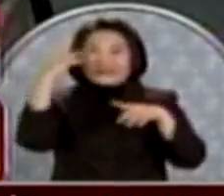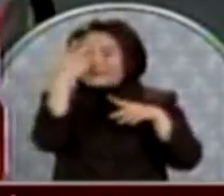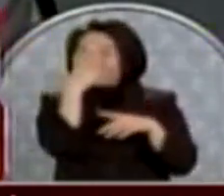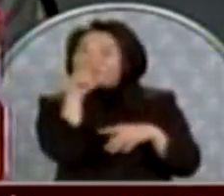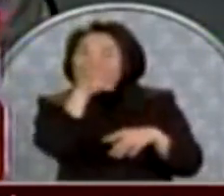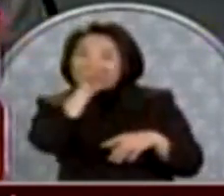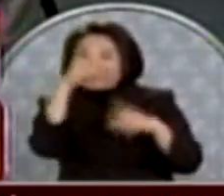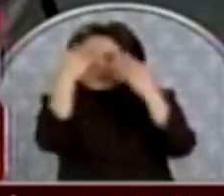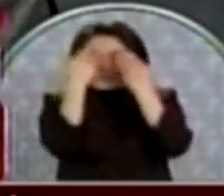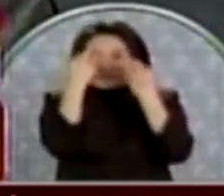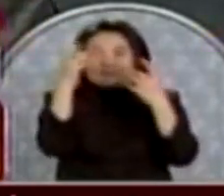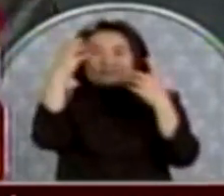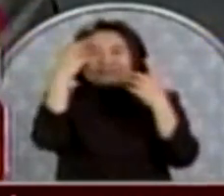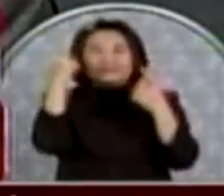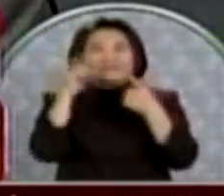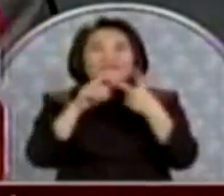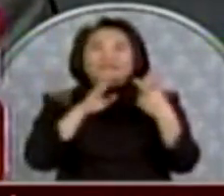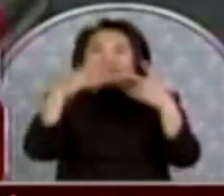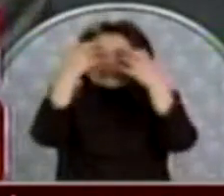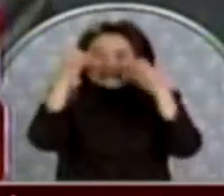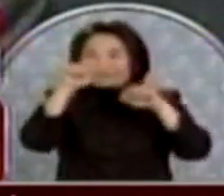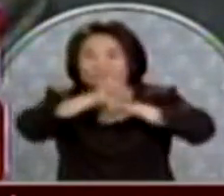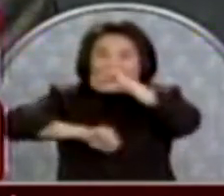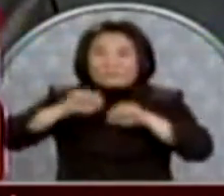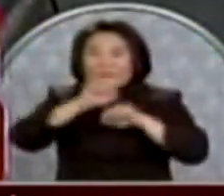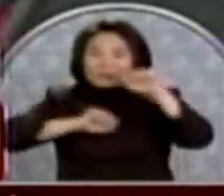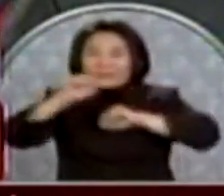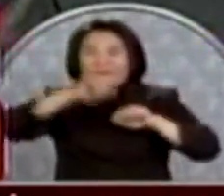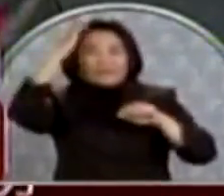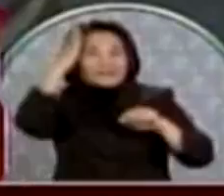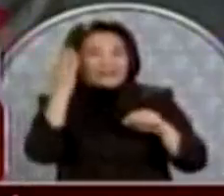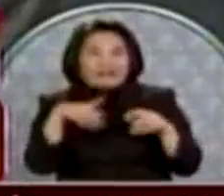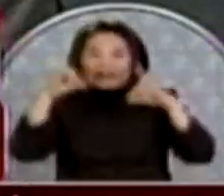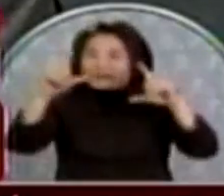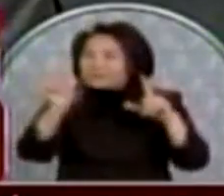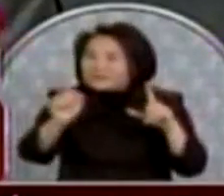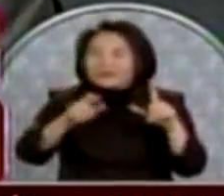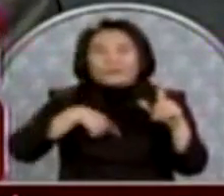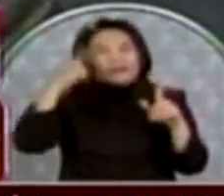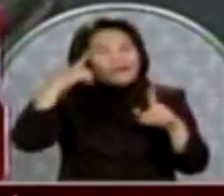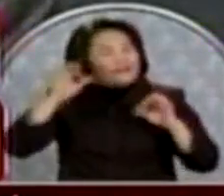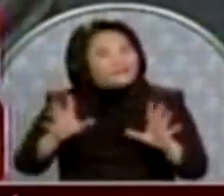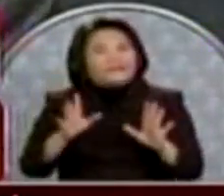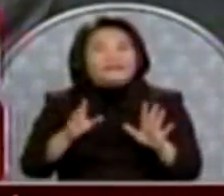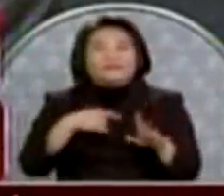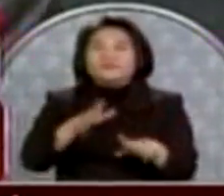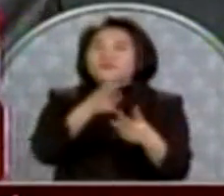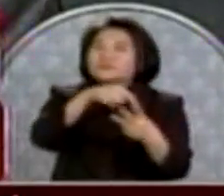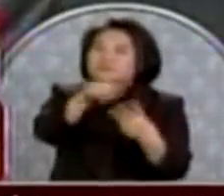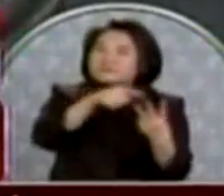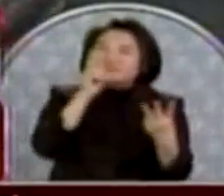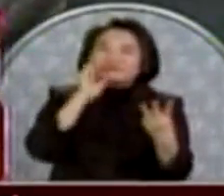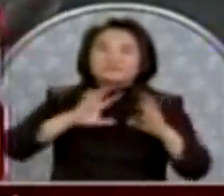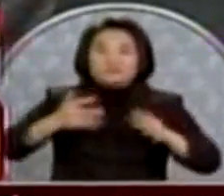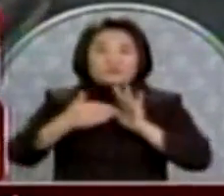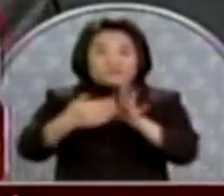啊多多照顾。第二点，想两个问题要请教在座三位候选人。请问我们国防部适